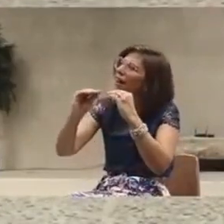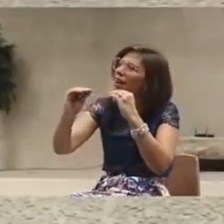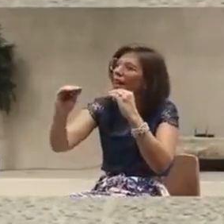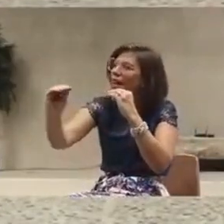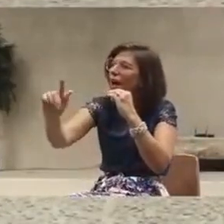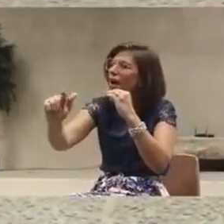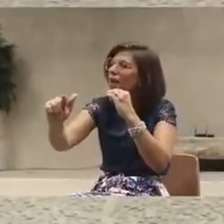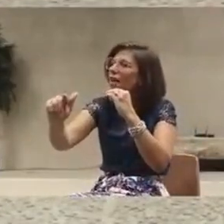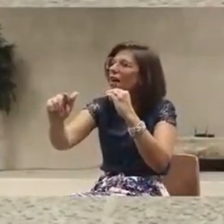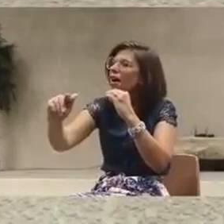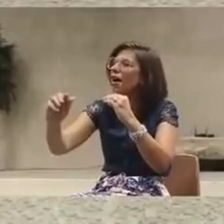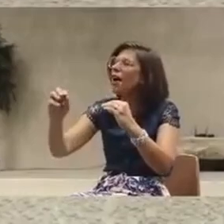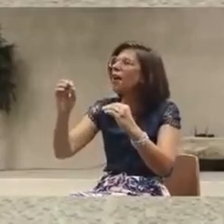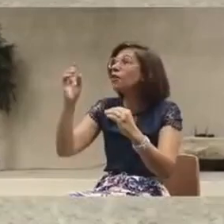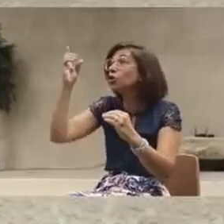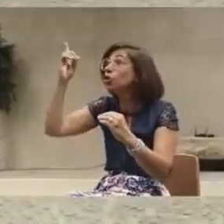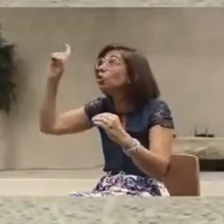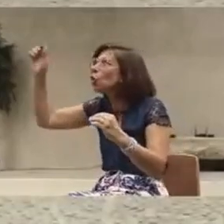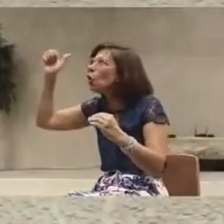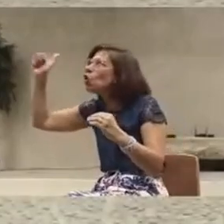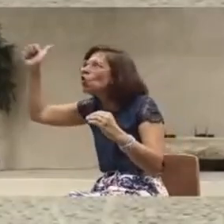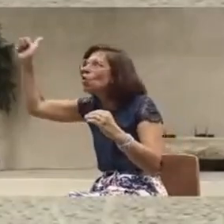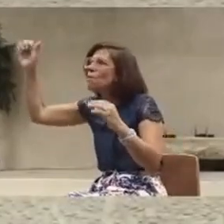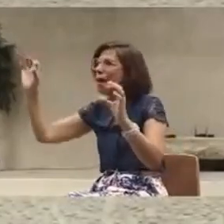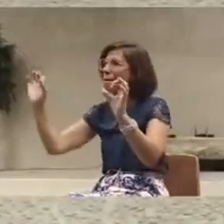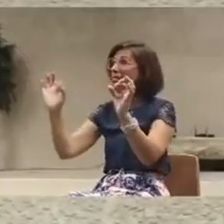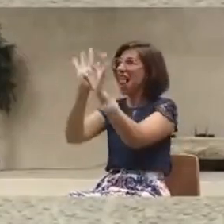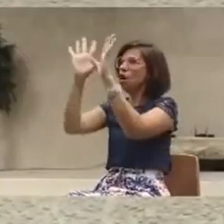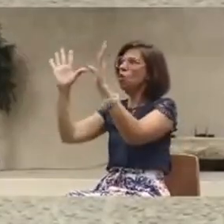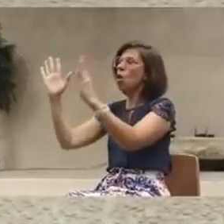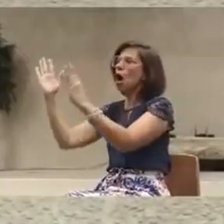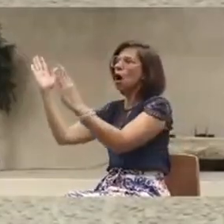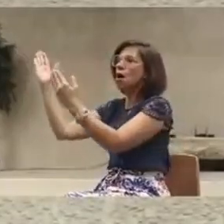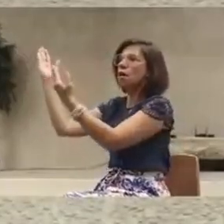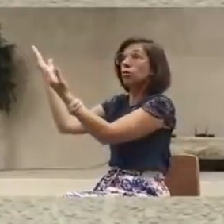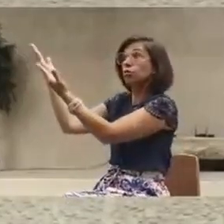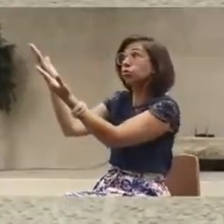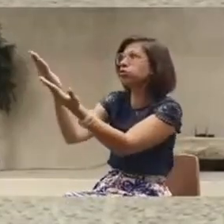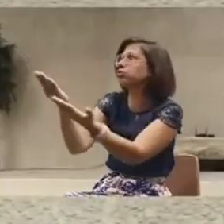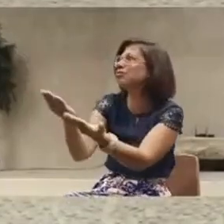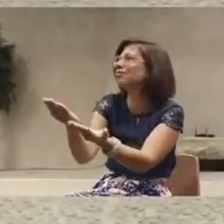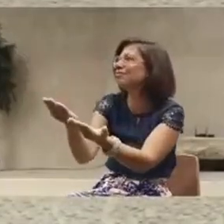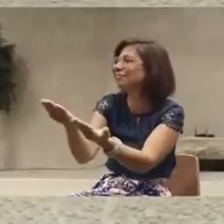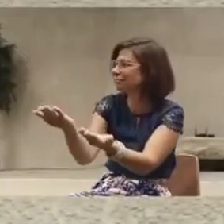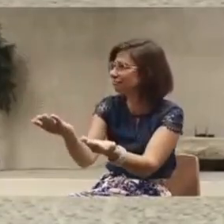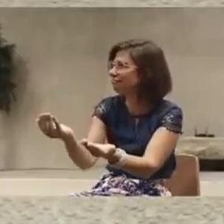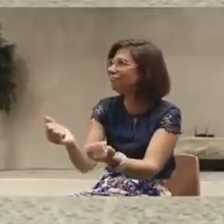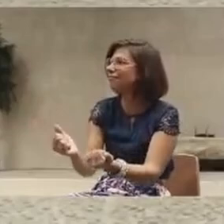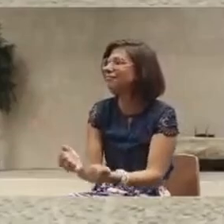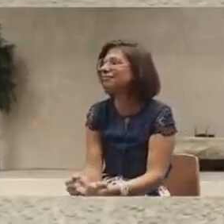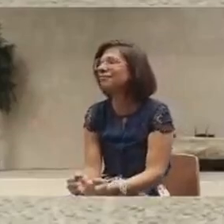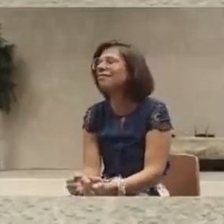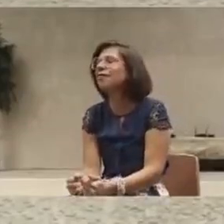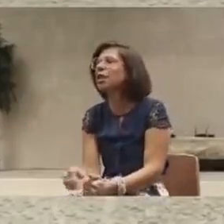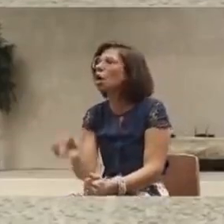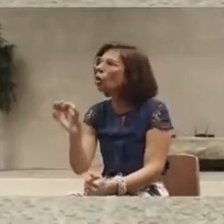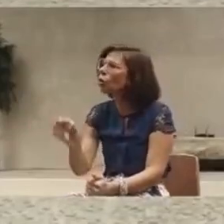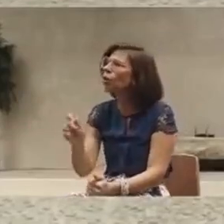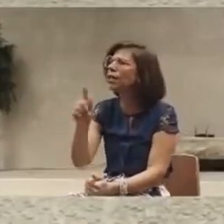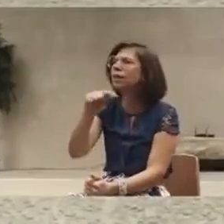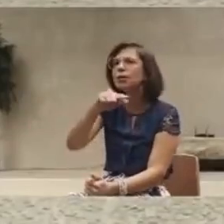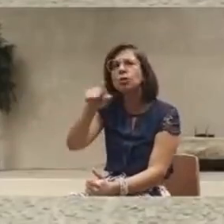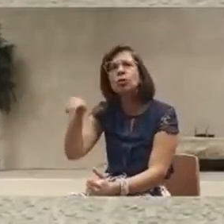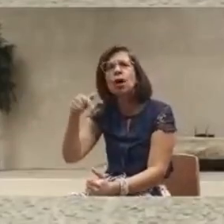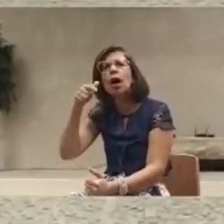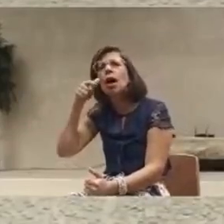on persévère, qu'on persévère, c'est ce qu'on a lu. N'abandonnez pas votre assurance. Persévérez dans